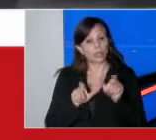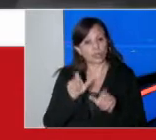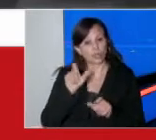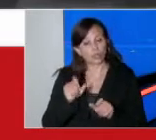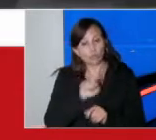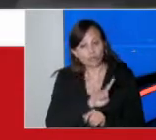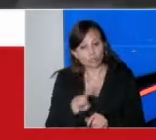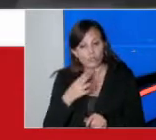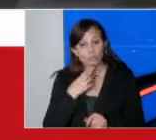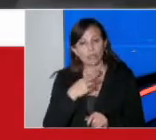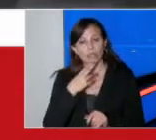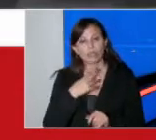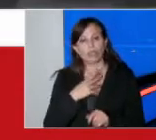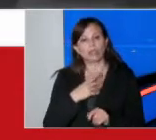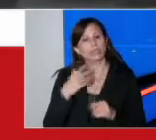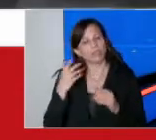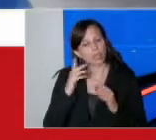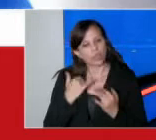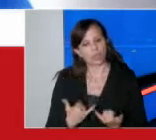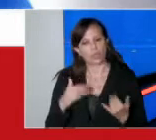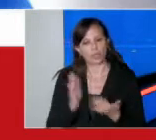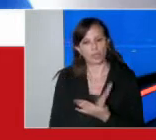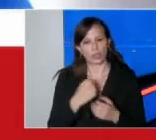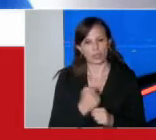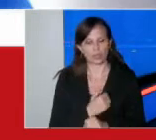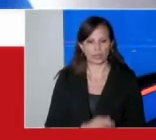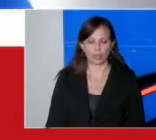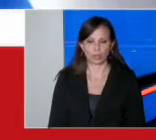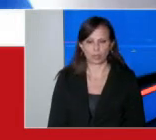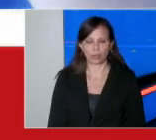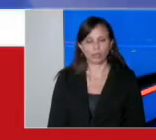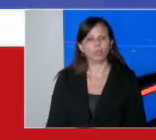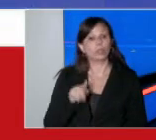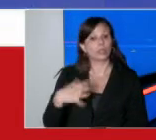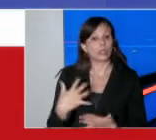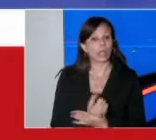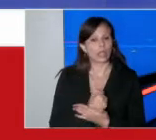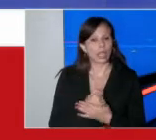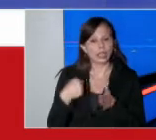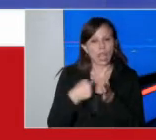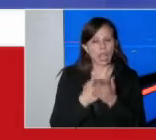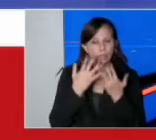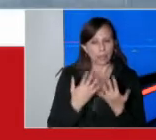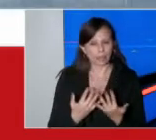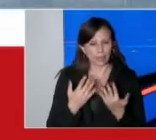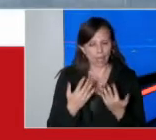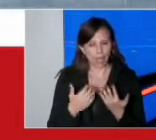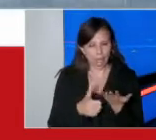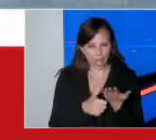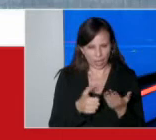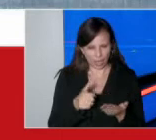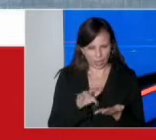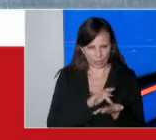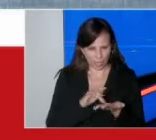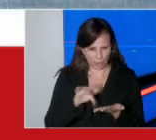למדינה, עכשיו החלטנו לעשות את זה. אוקיי, okay. צריך להבין בדיוק עד מתי אפילו את האיכונים, כי מה שאני הבנתי מדוקטור שרון אלרואי פרייס,